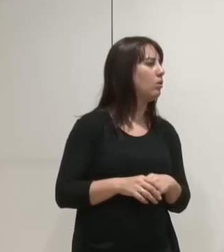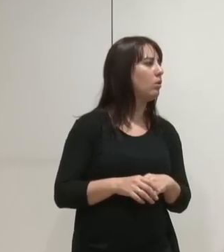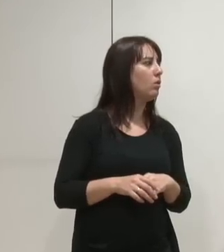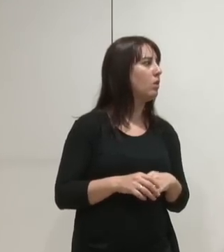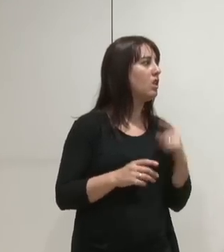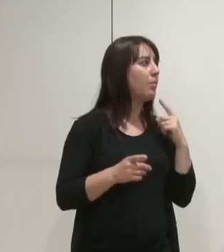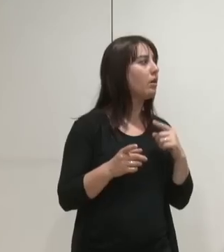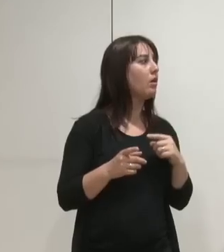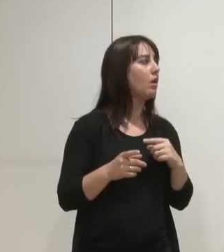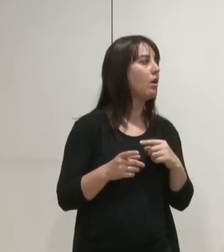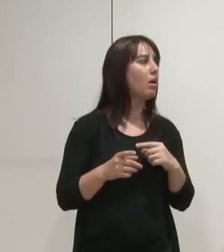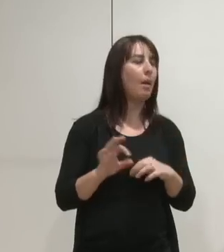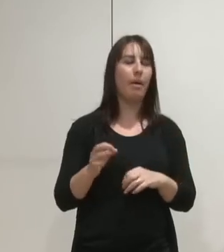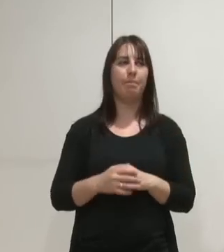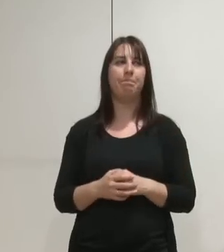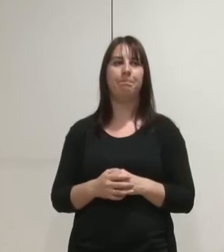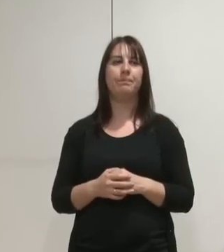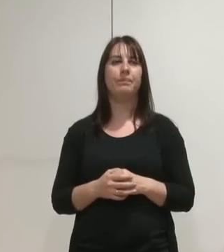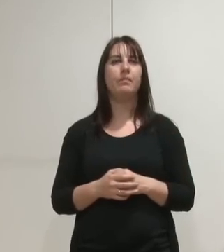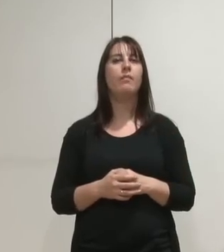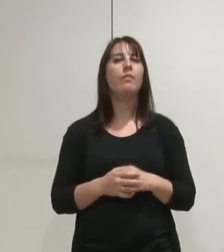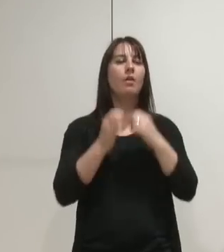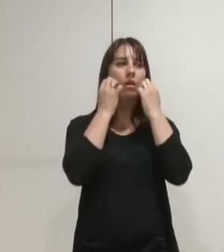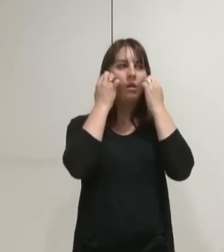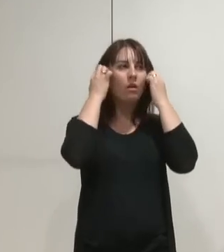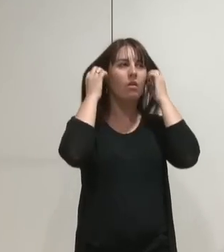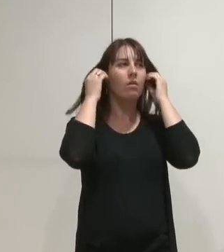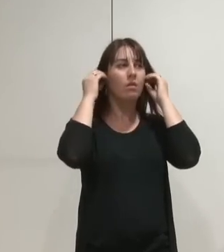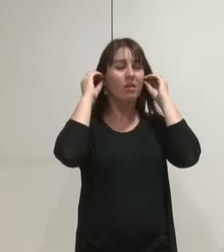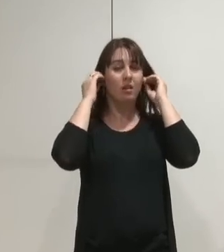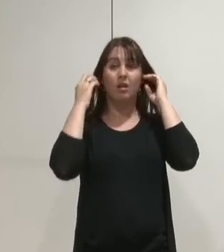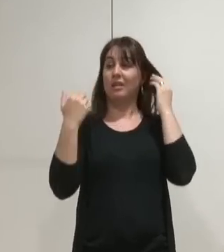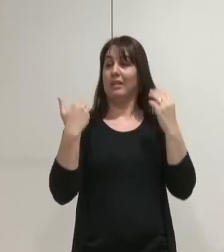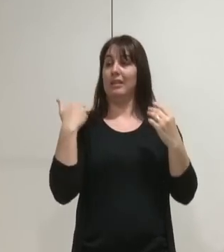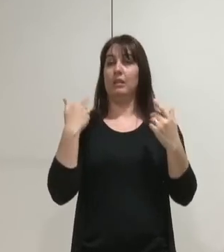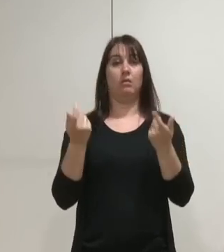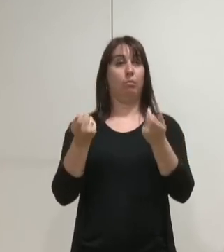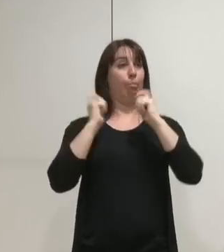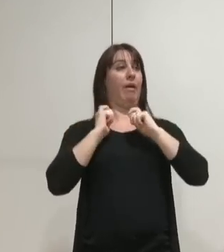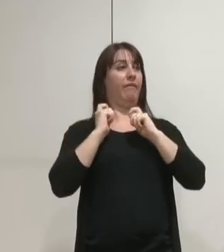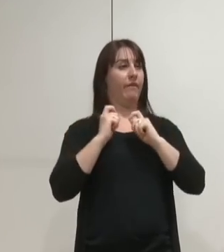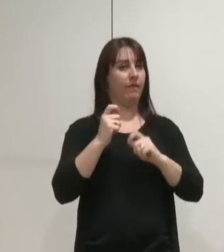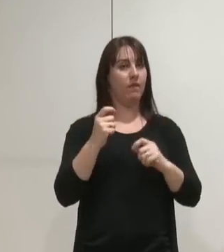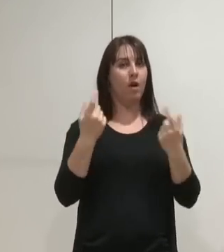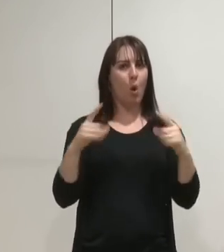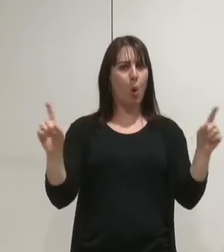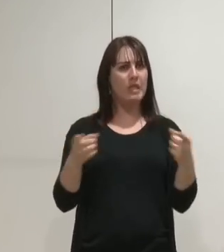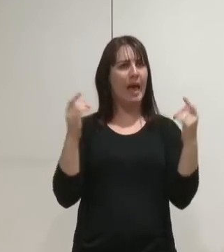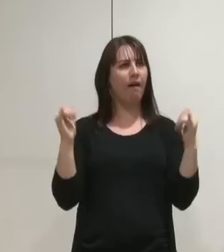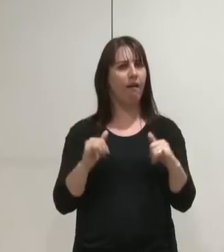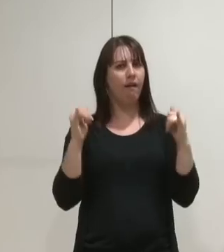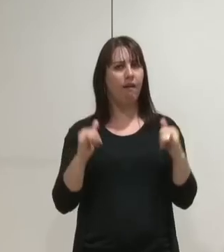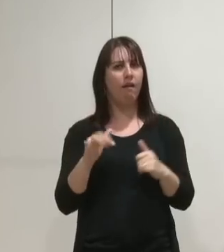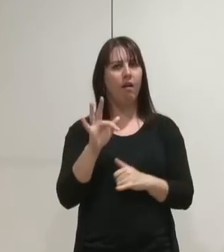il y est pas du tout parce que on vient de récupérer le le l'événement je le rappelle on parle de du concert là